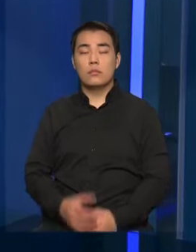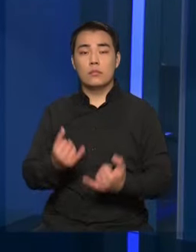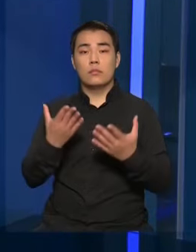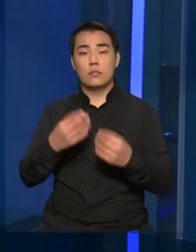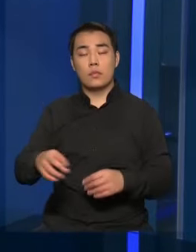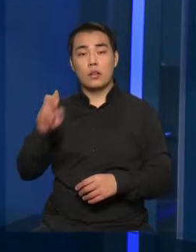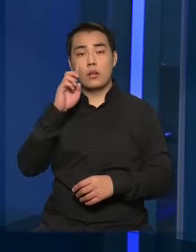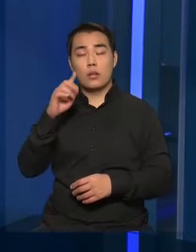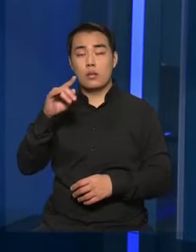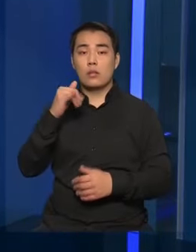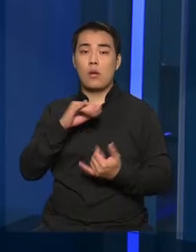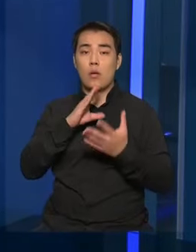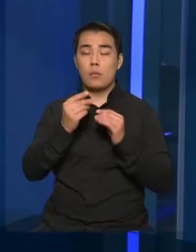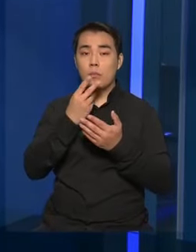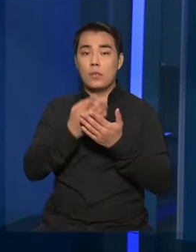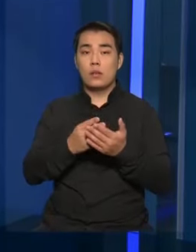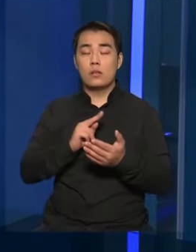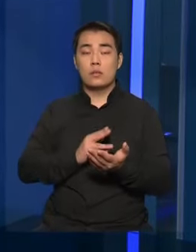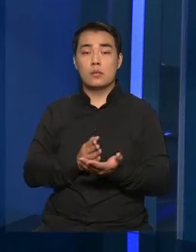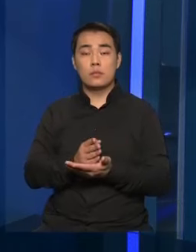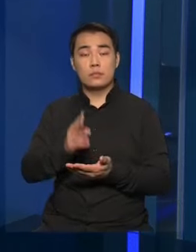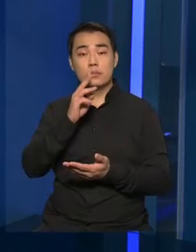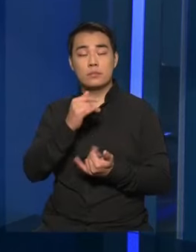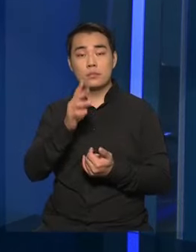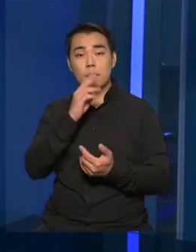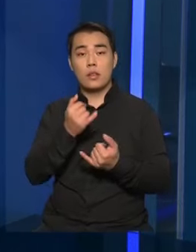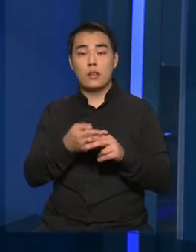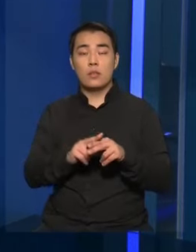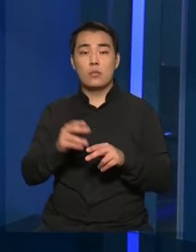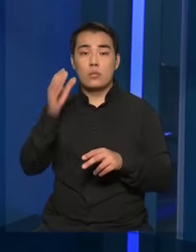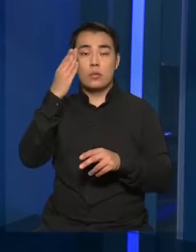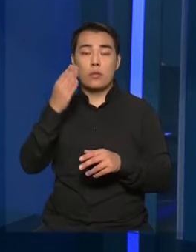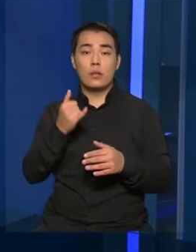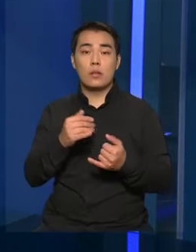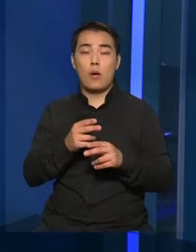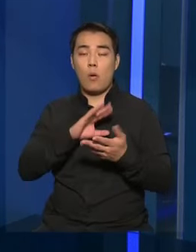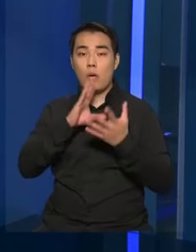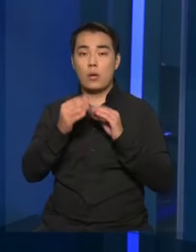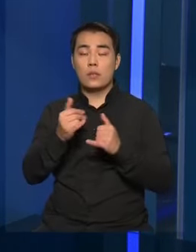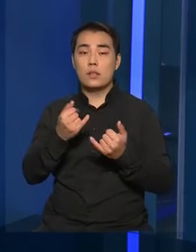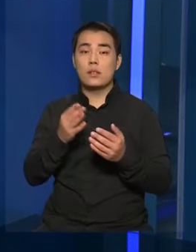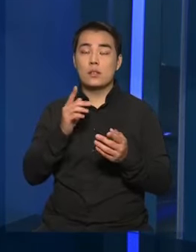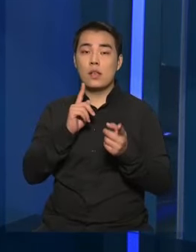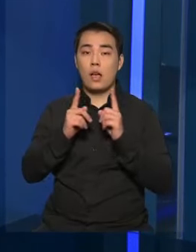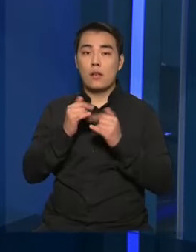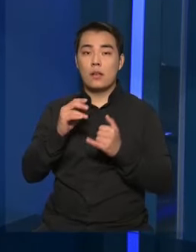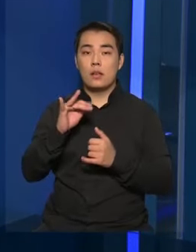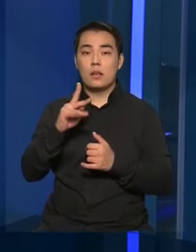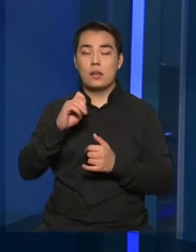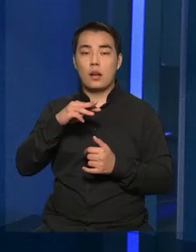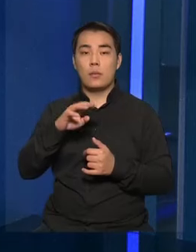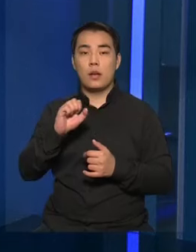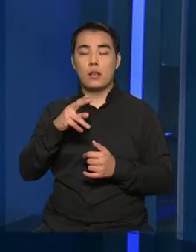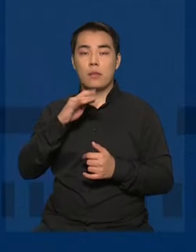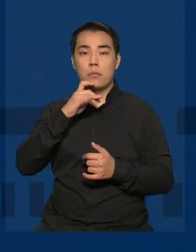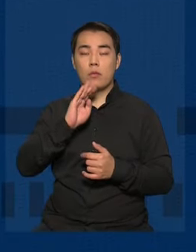Бүгін президент, мемлекет қайраткері, дипломат, түркі мемлекеттер ұйымы, ақсақалдар кеңесінің мүшесі Икрам Адырбековті де